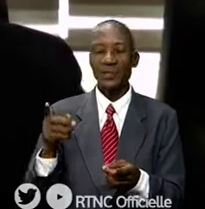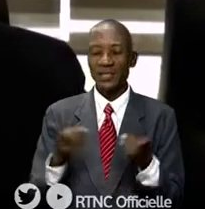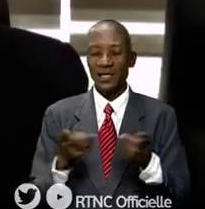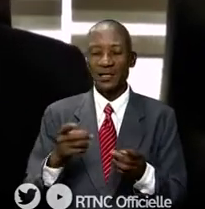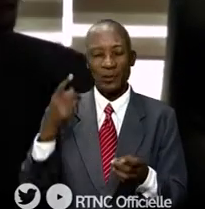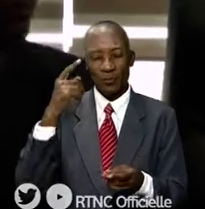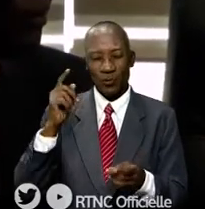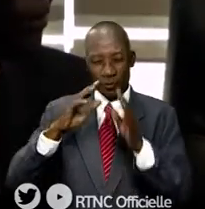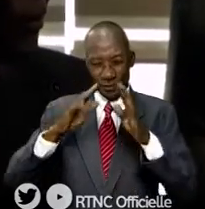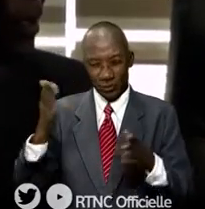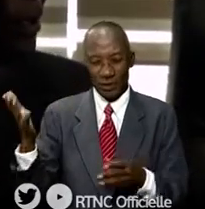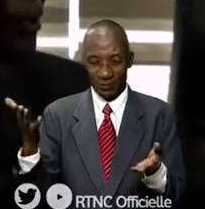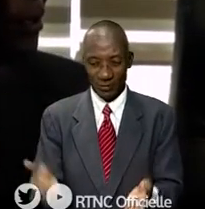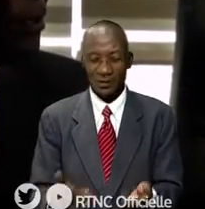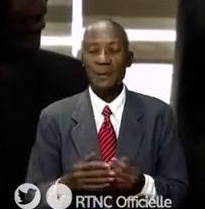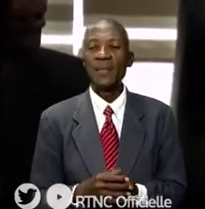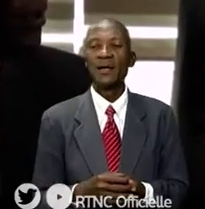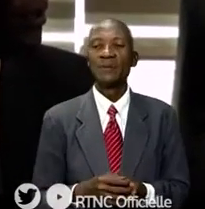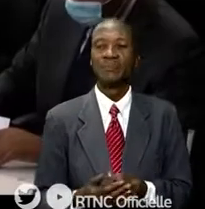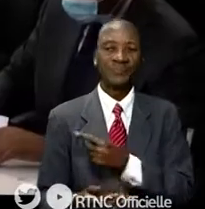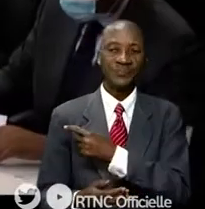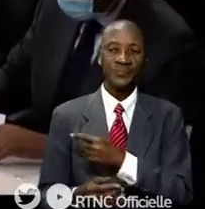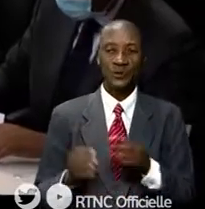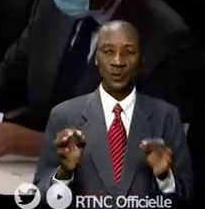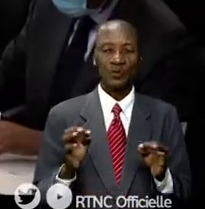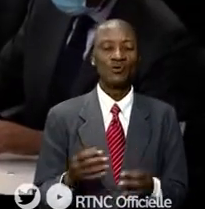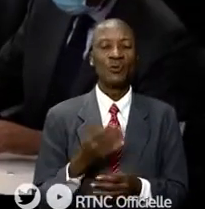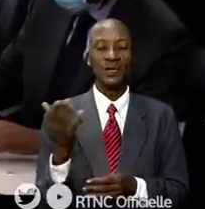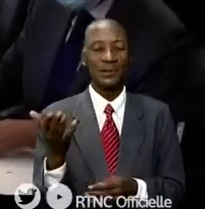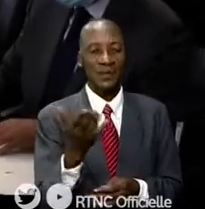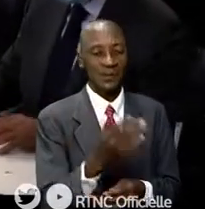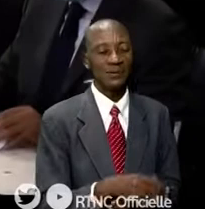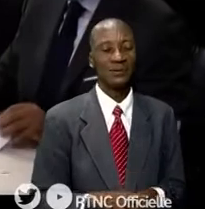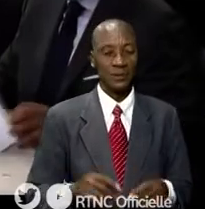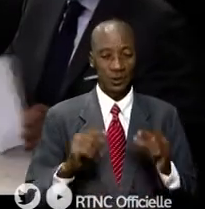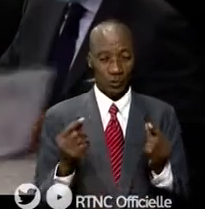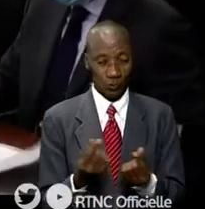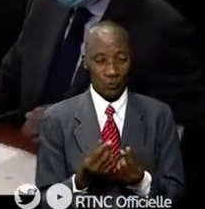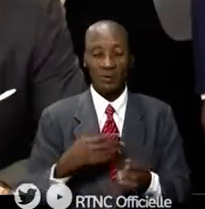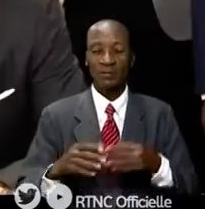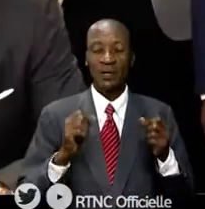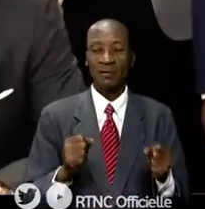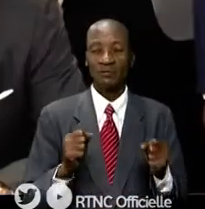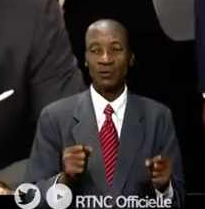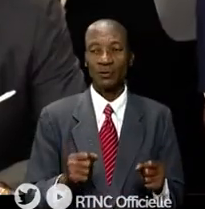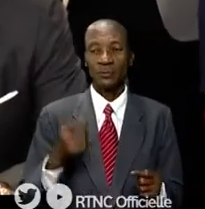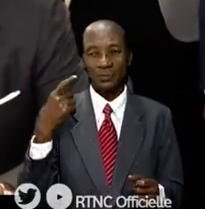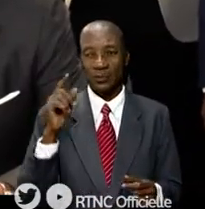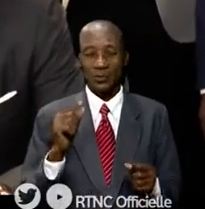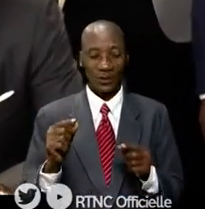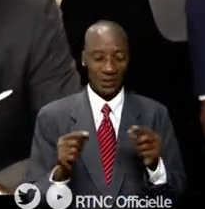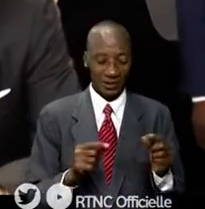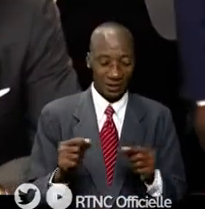brève allocution, Odon Kassindi a rappelé les efforts menés par son équipe dans son secteur, notamment la gestion des